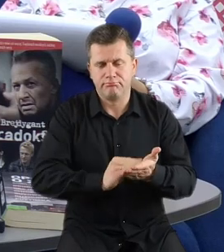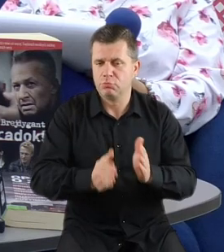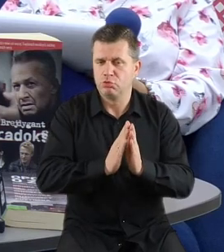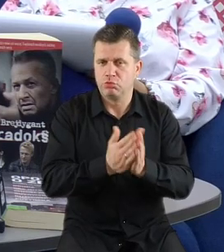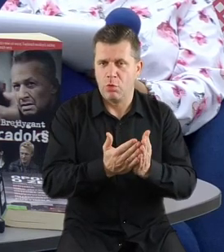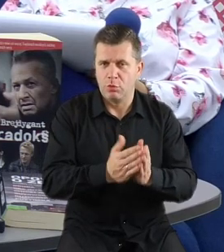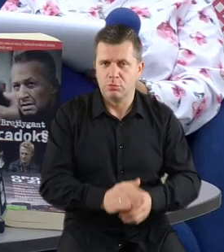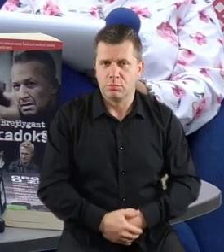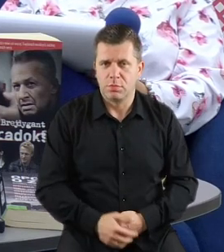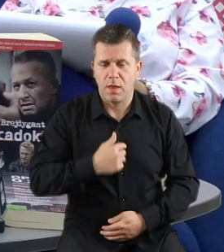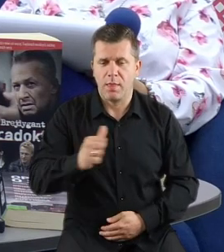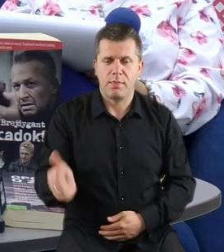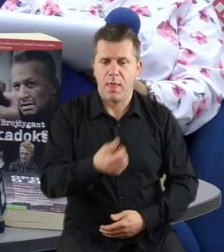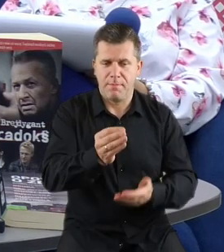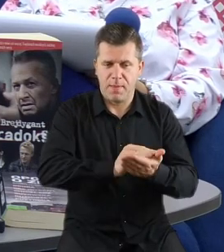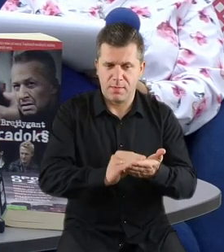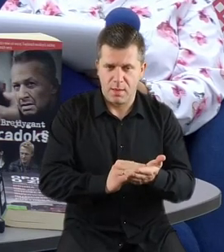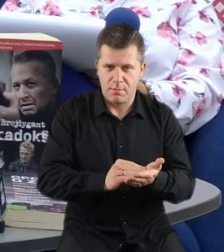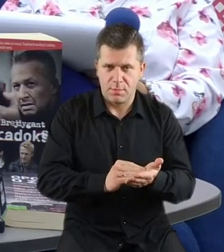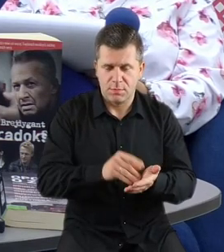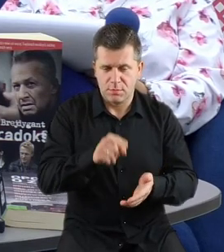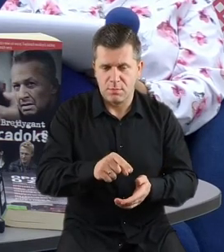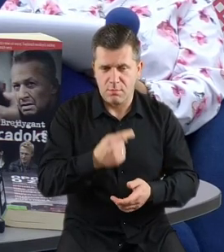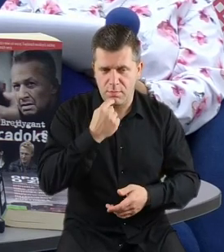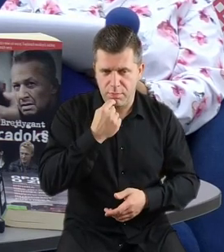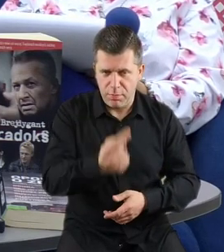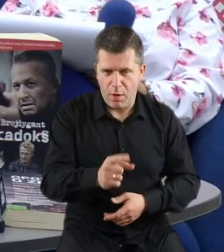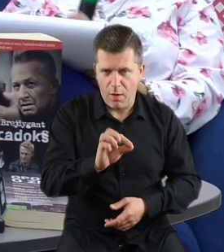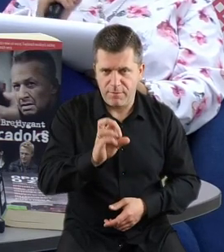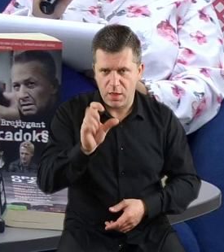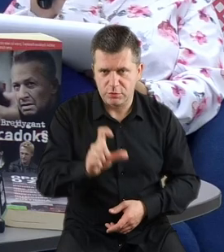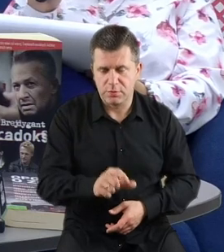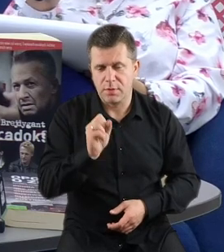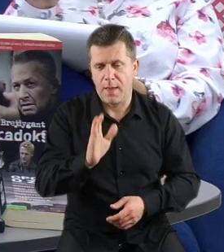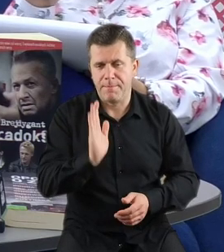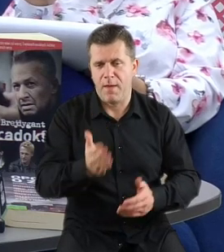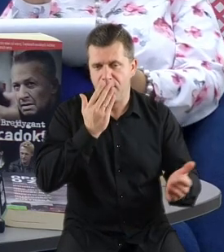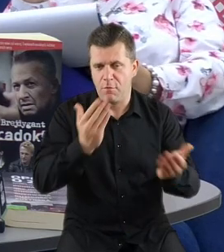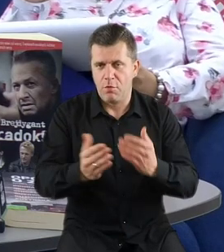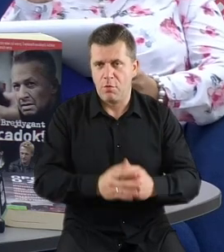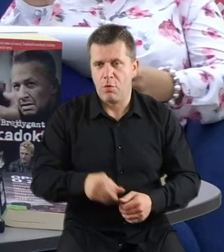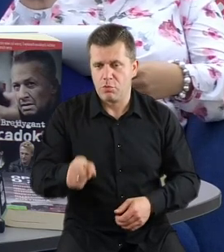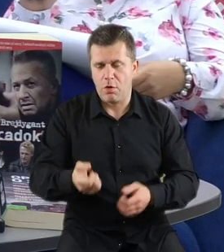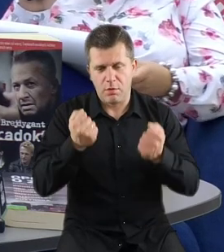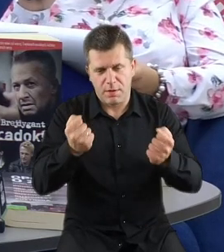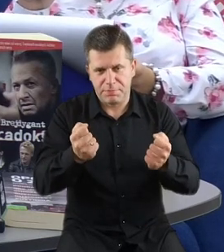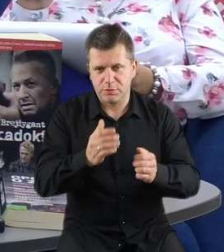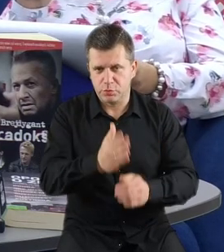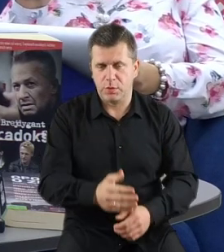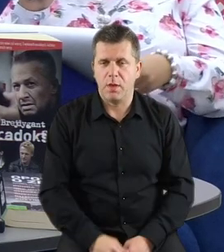najprawdopodobniej, więc ja ją najpierw napiszę, wtedy powieść. No tak to będzie dobrze, pewnie wyglądało. Dobrze, temu kibicujemy.